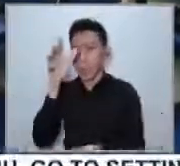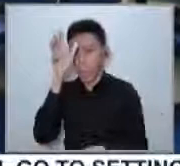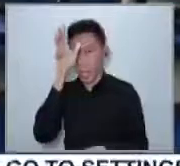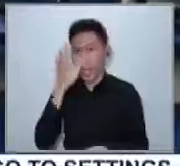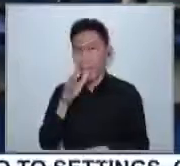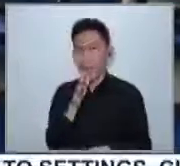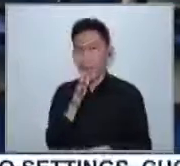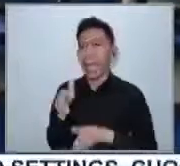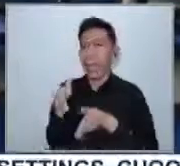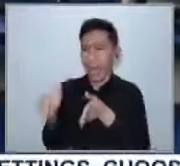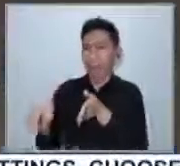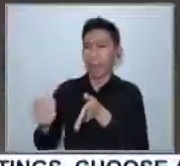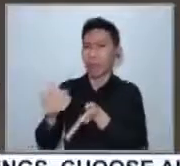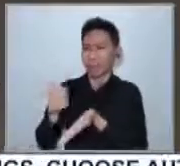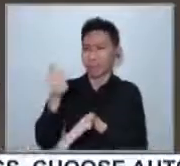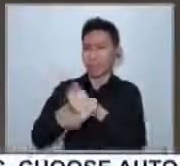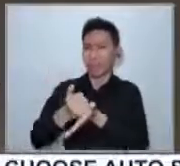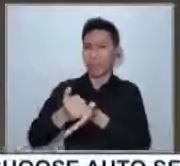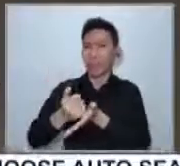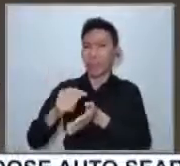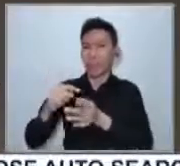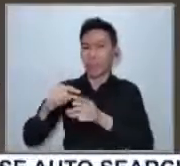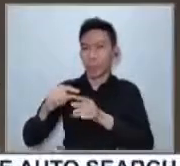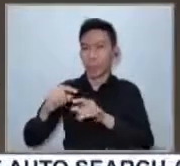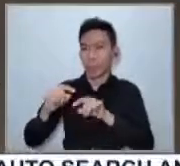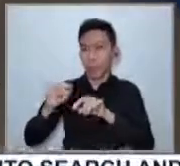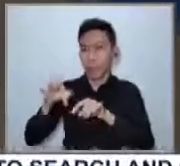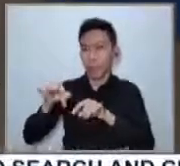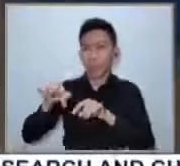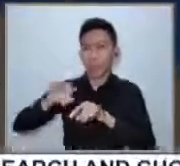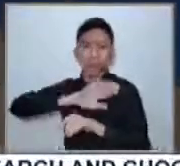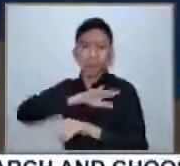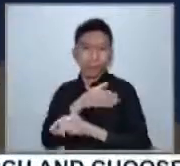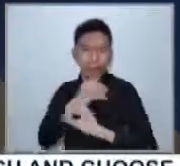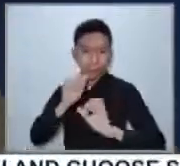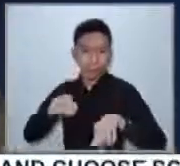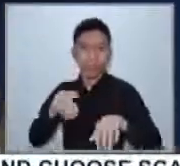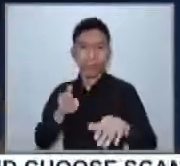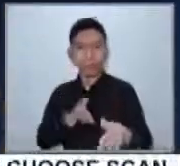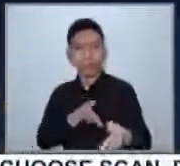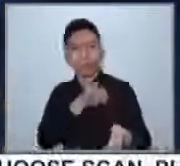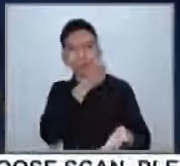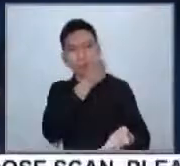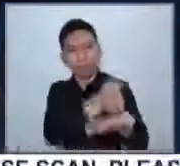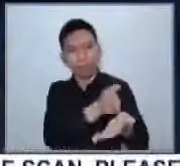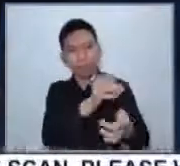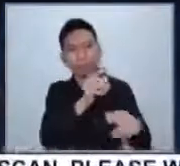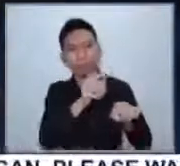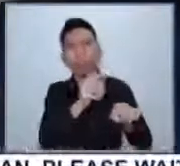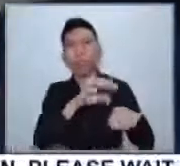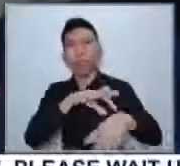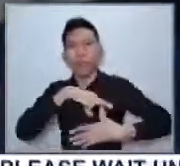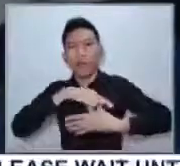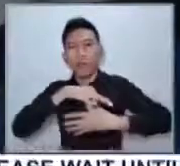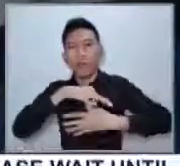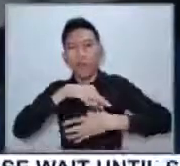magulang kung papayagan ba rin itong pumasok ng personal sa paaralan ang kanyang anak sa panahong